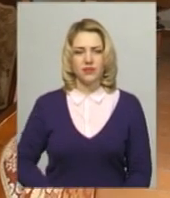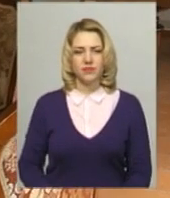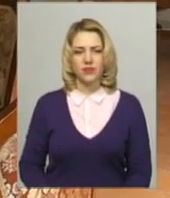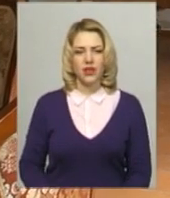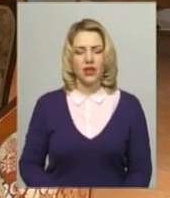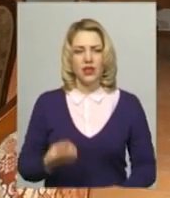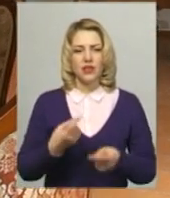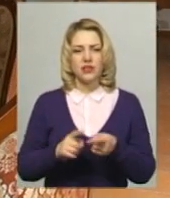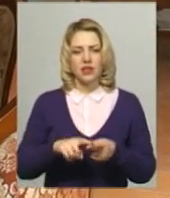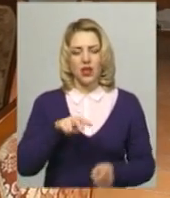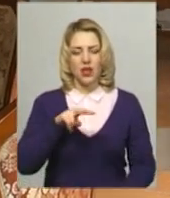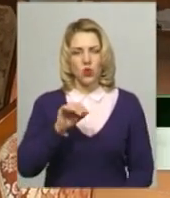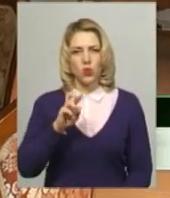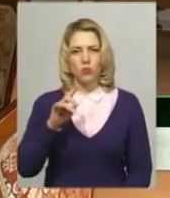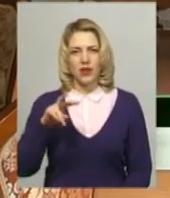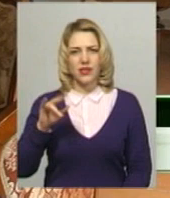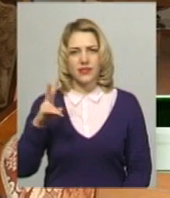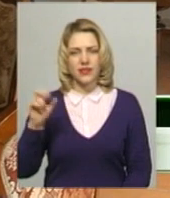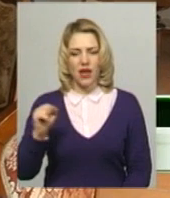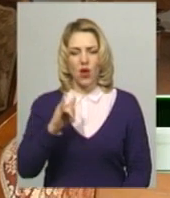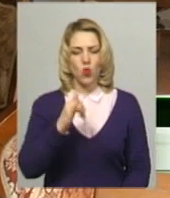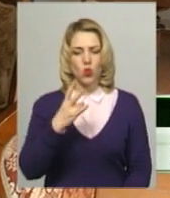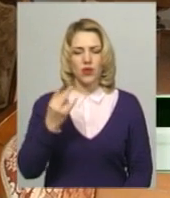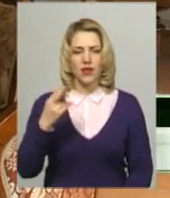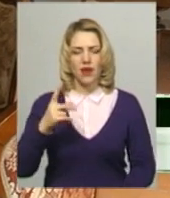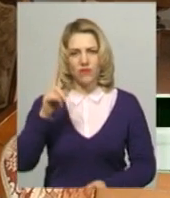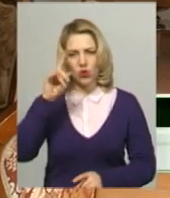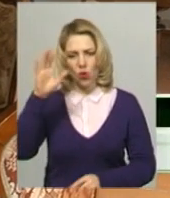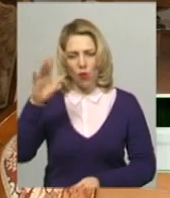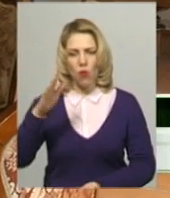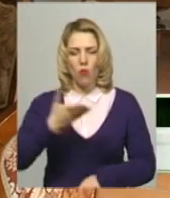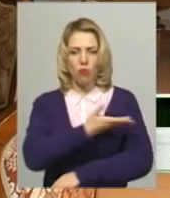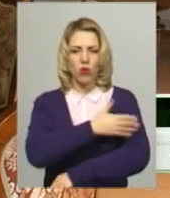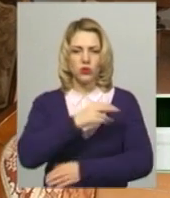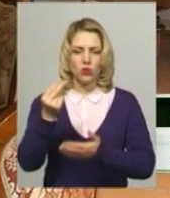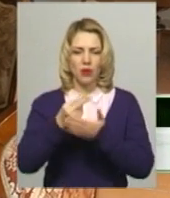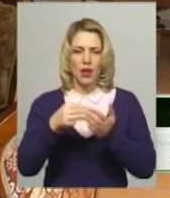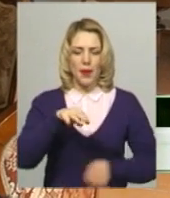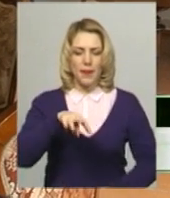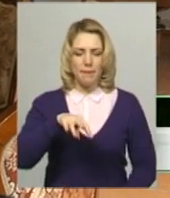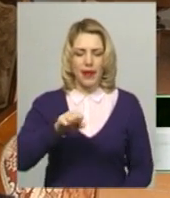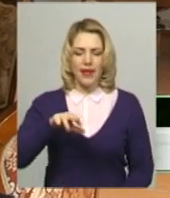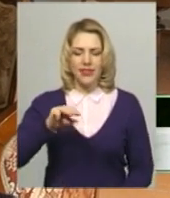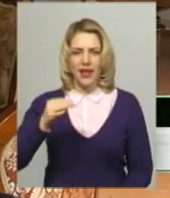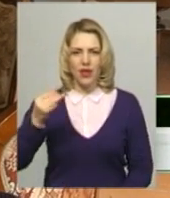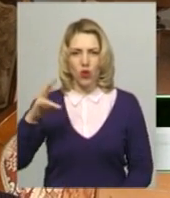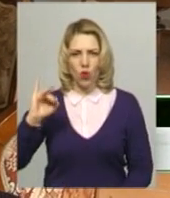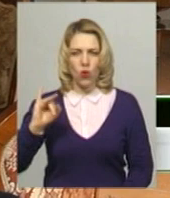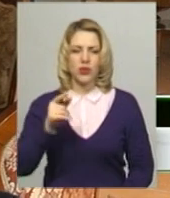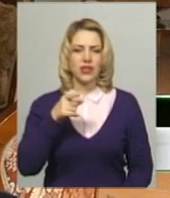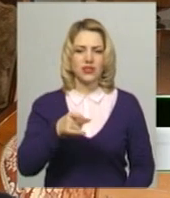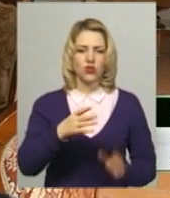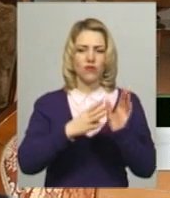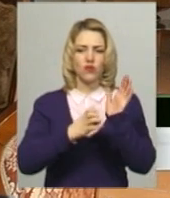Це «Люблінська унія» художника, відомого польського художника Яна Матейко. Це 1569